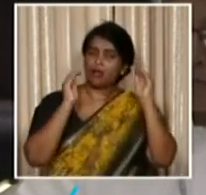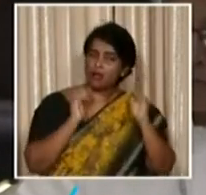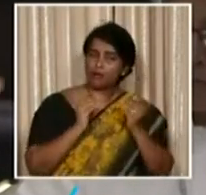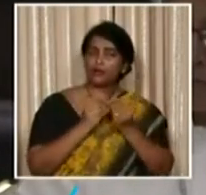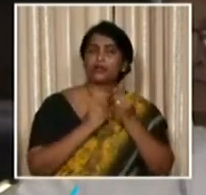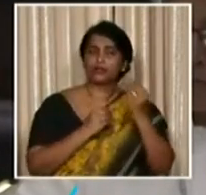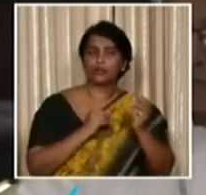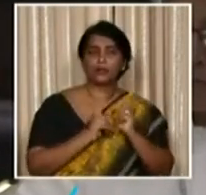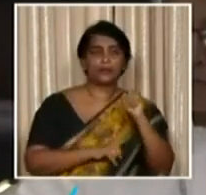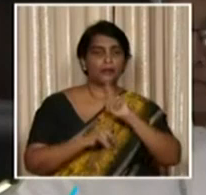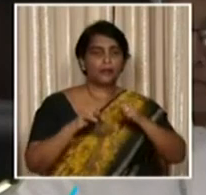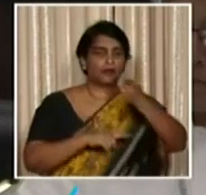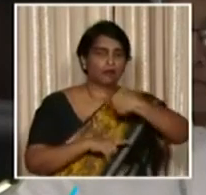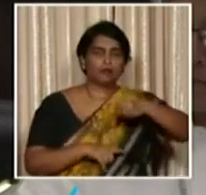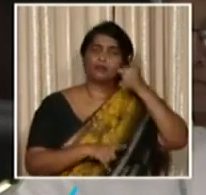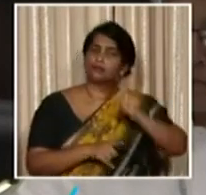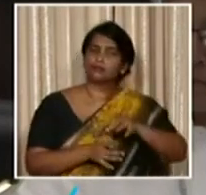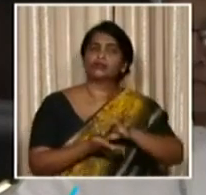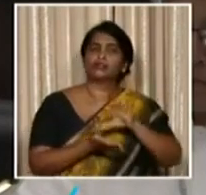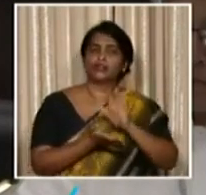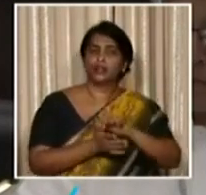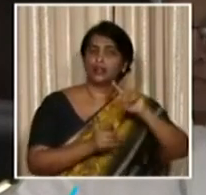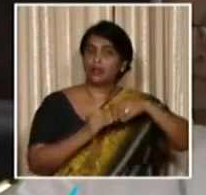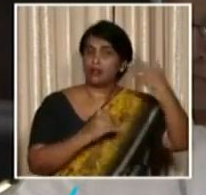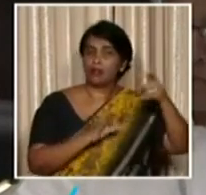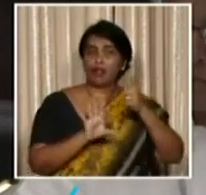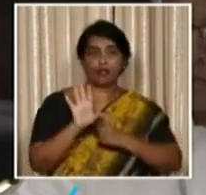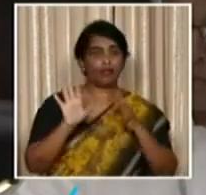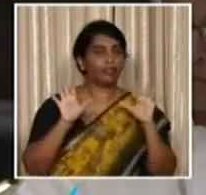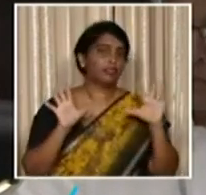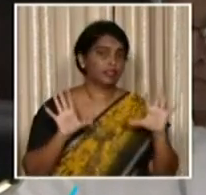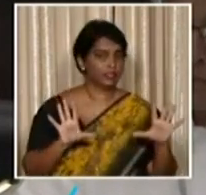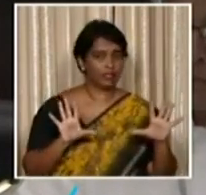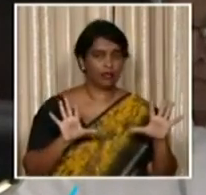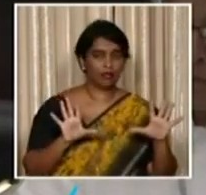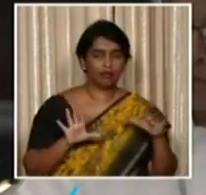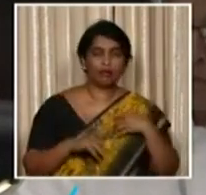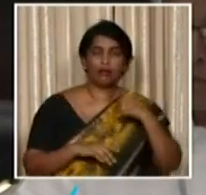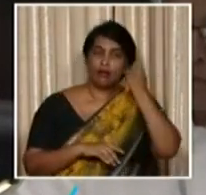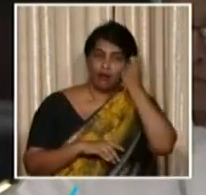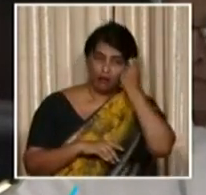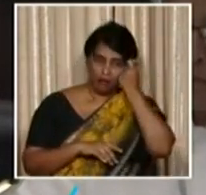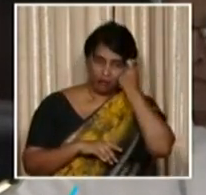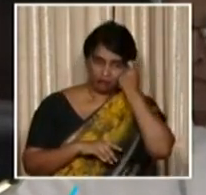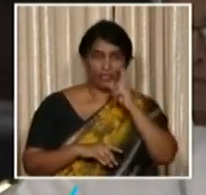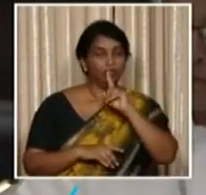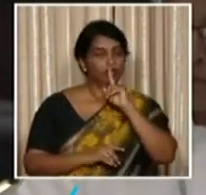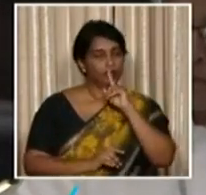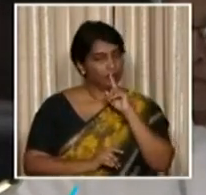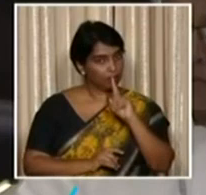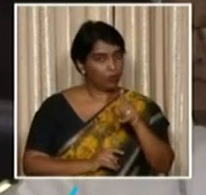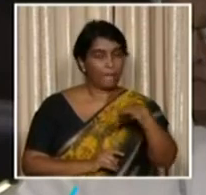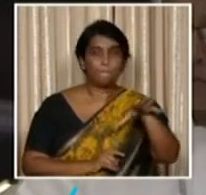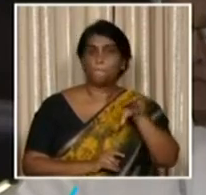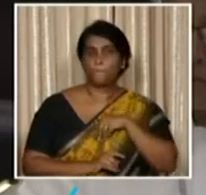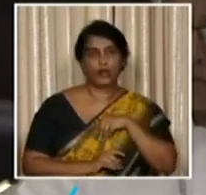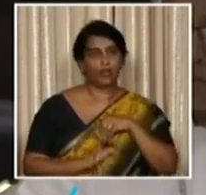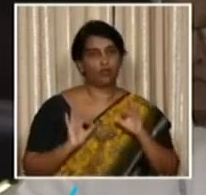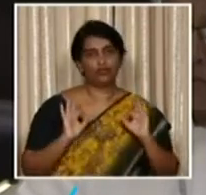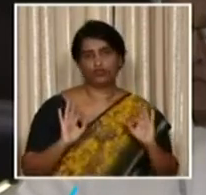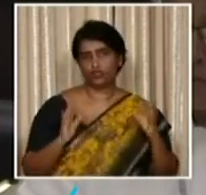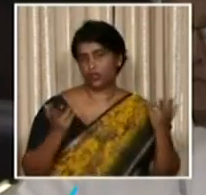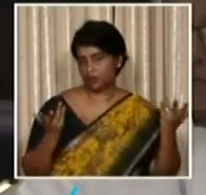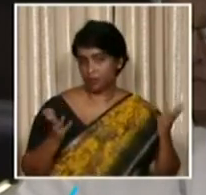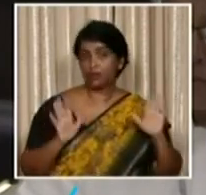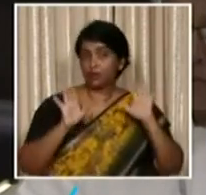මේ පාර්ලිමේන්තුවේ තීරණයක් ගමු කියලා ඊළඟ අවුරුදු 10ට. ඉතින් ඒක යෝජනාව ඉදිරිපත් කරාට පිළිගන්න සූදානම් වුණේ නැහැ.